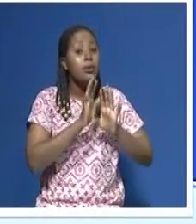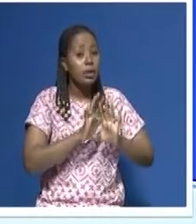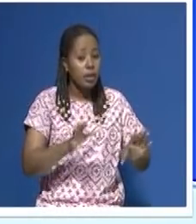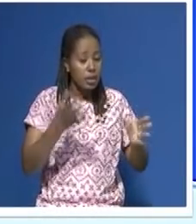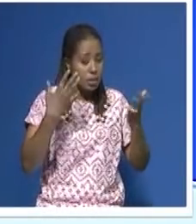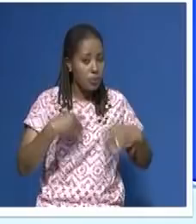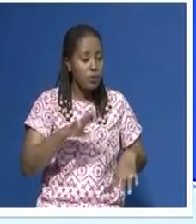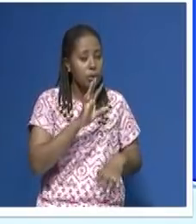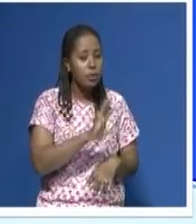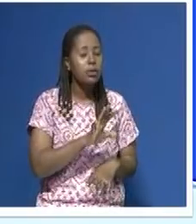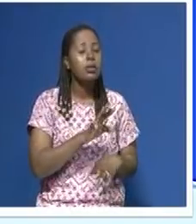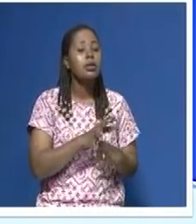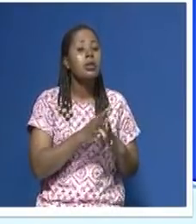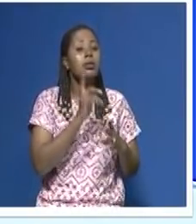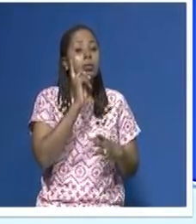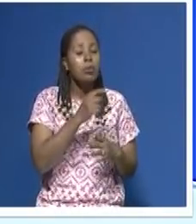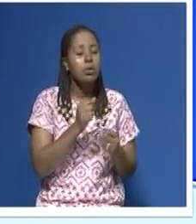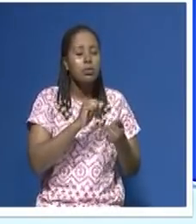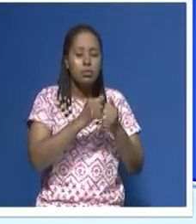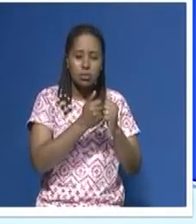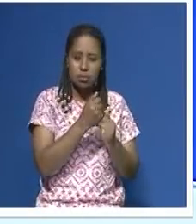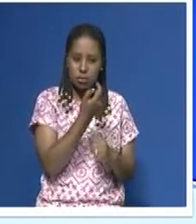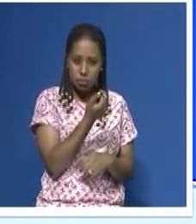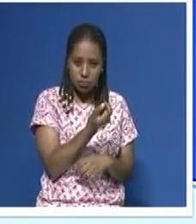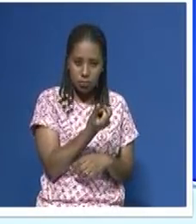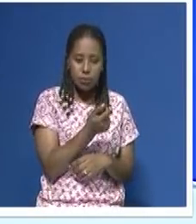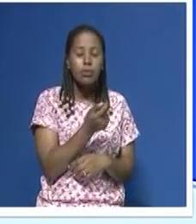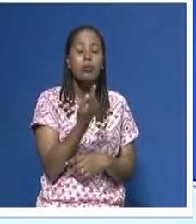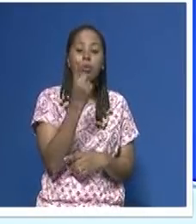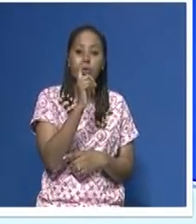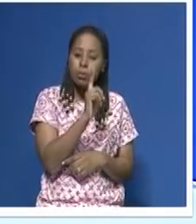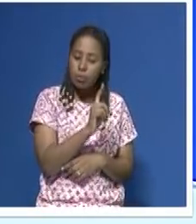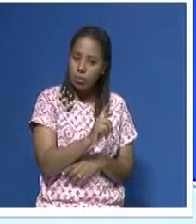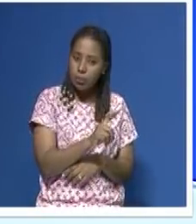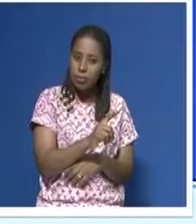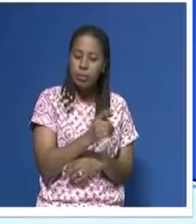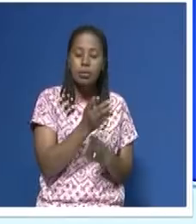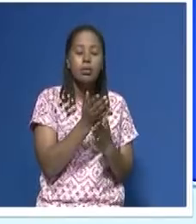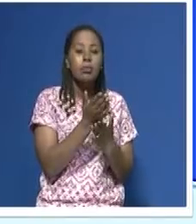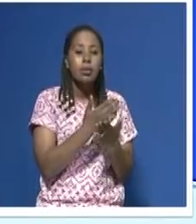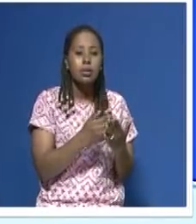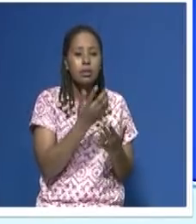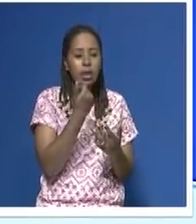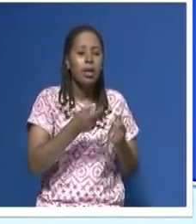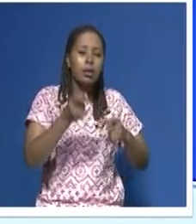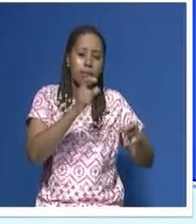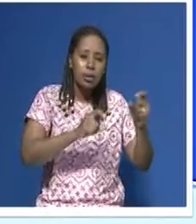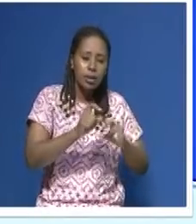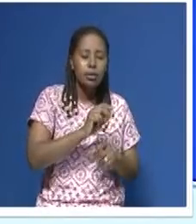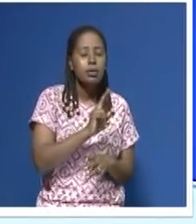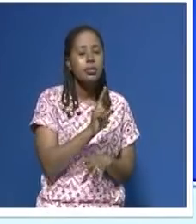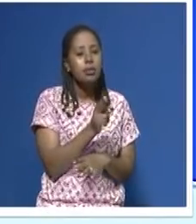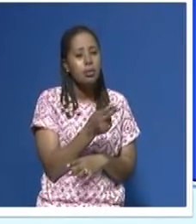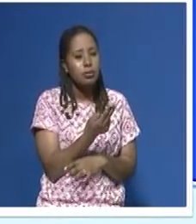tayari mwili wake umeshakuwa challenged na uwepo wa baadhi, inaweza ikawa ni kemikali